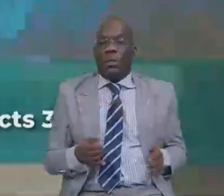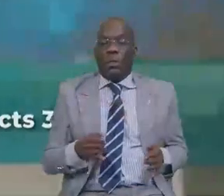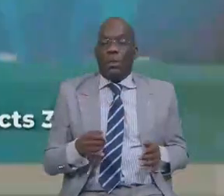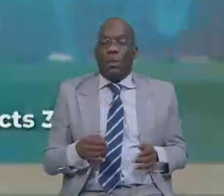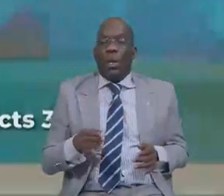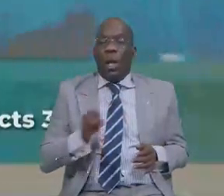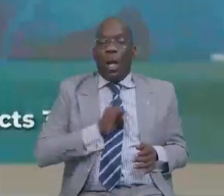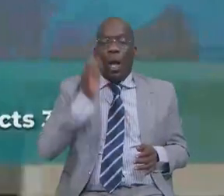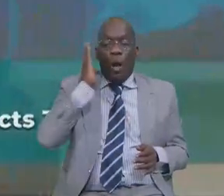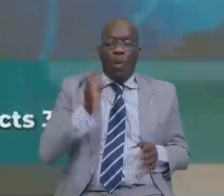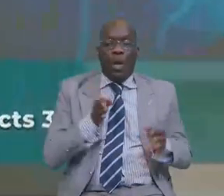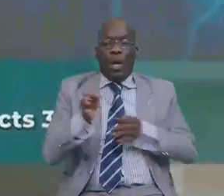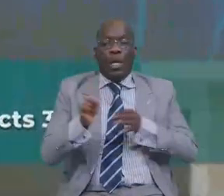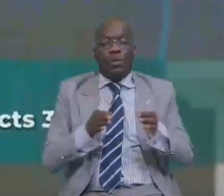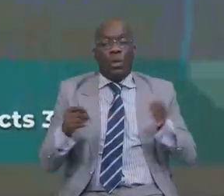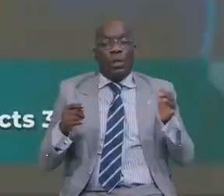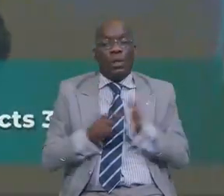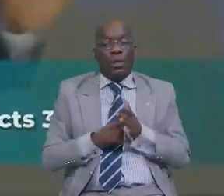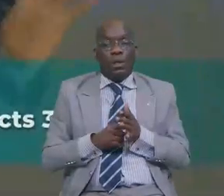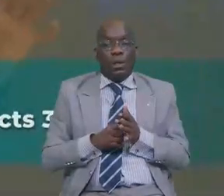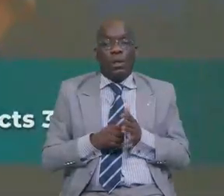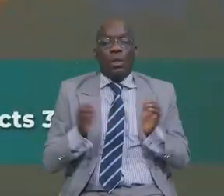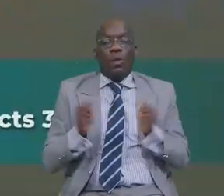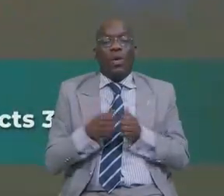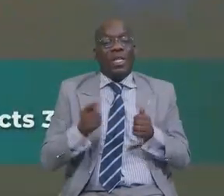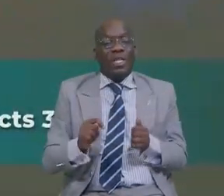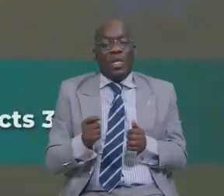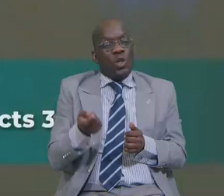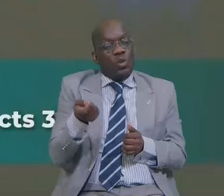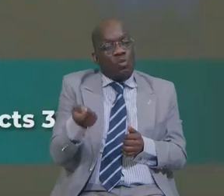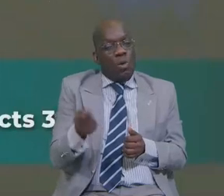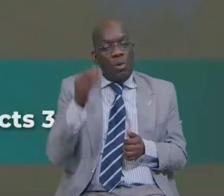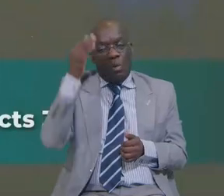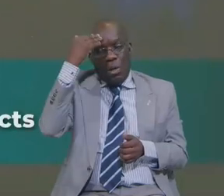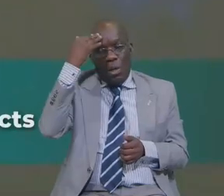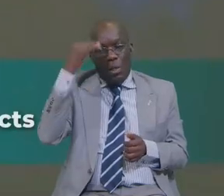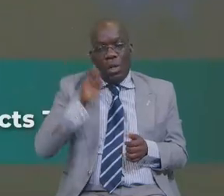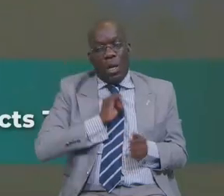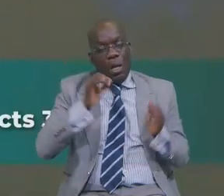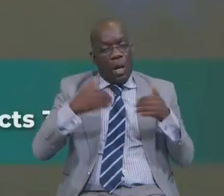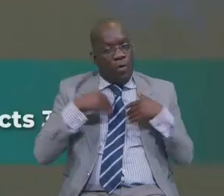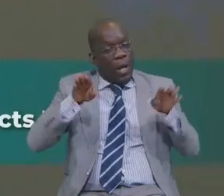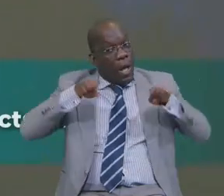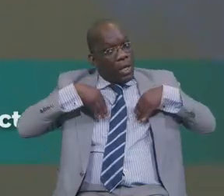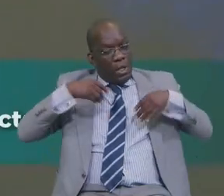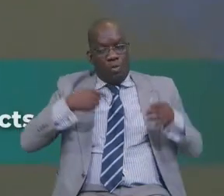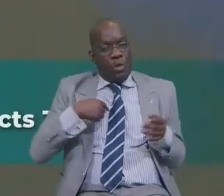Je vais expliquer, je suis selon la limite de la connaissance que j'ai.